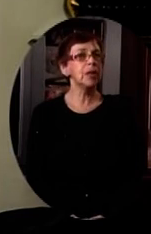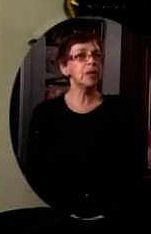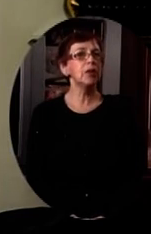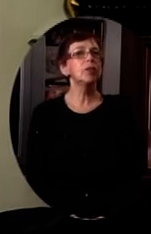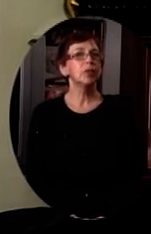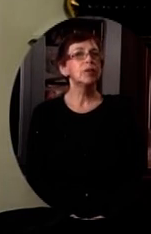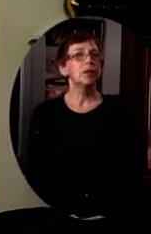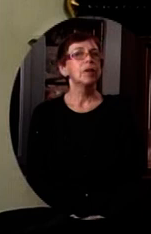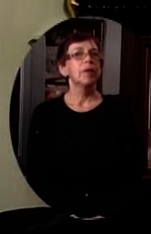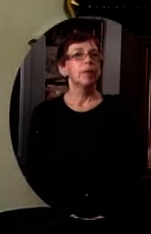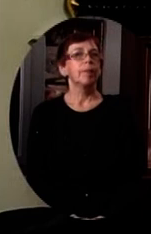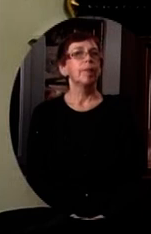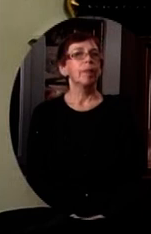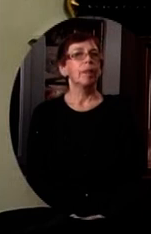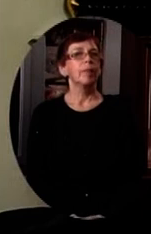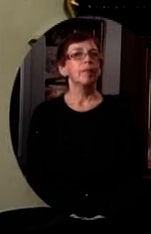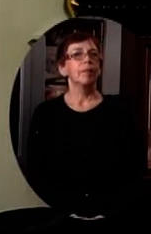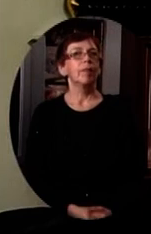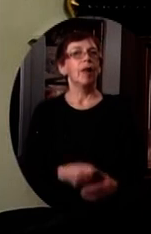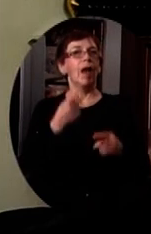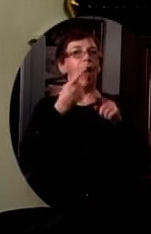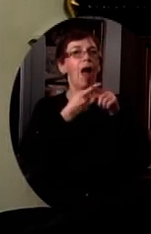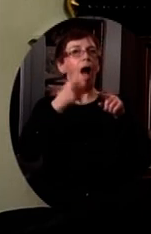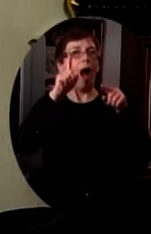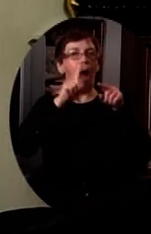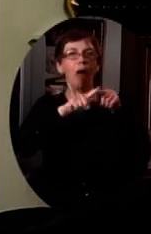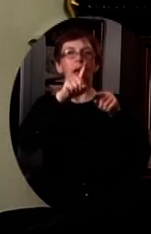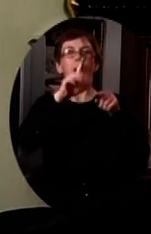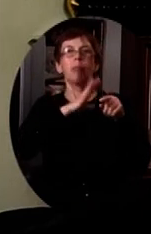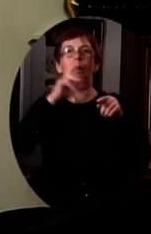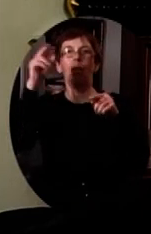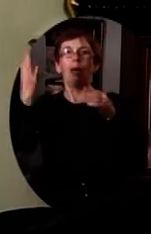לבית כנסת. ובאותו זמן גידלתם חזירים?